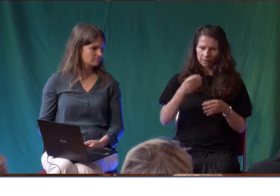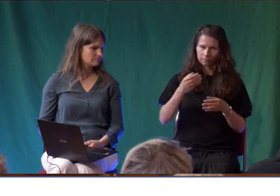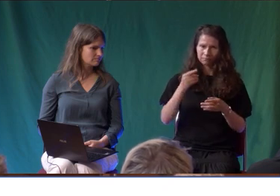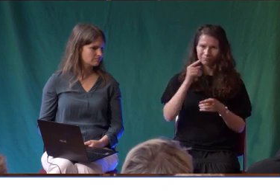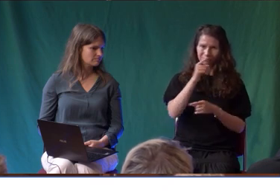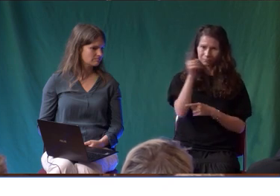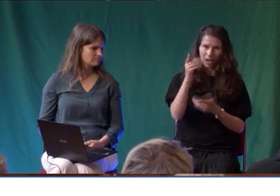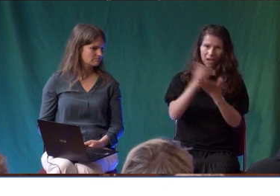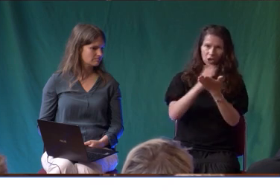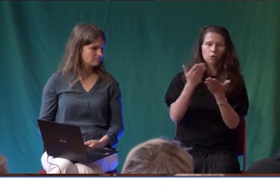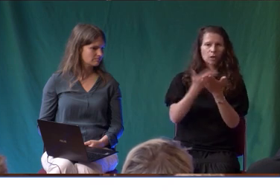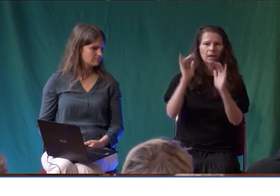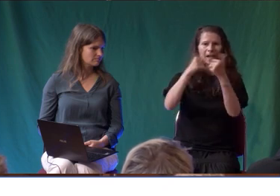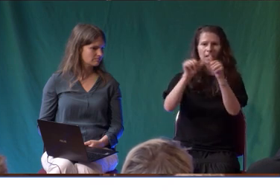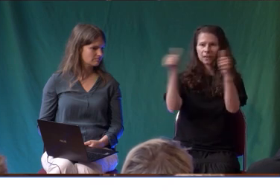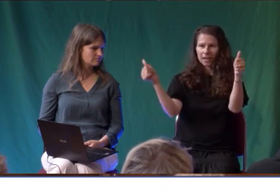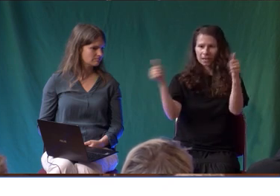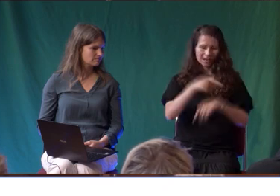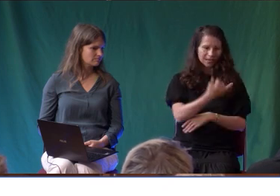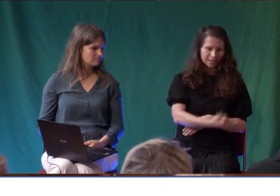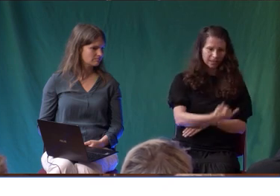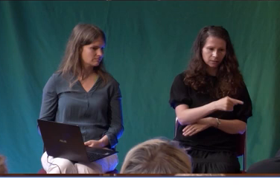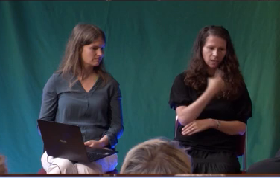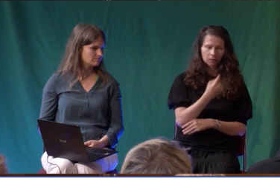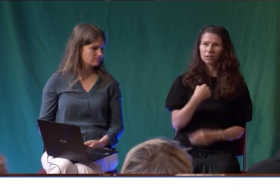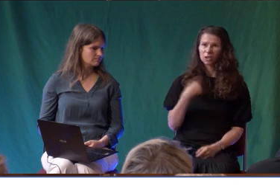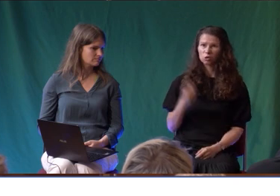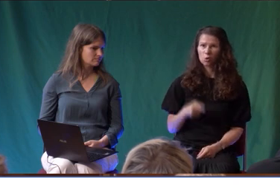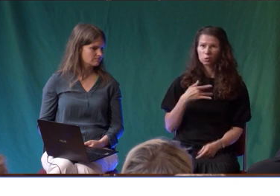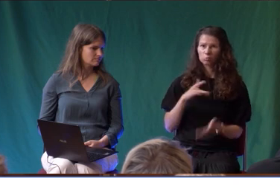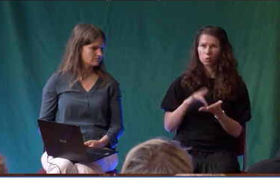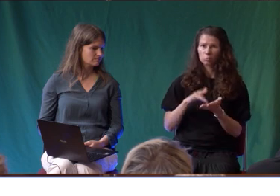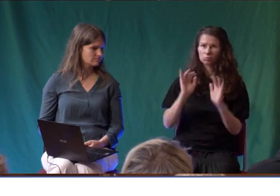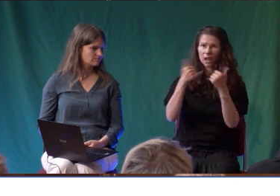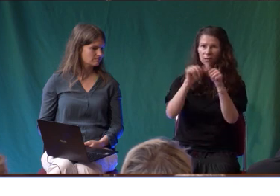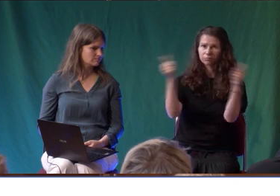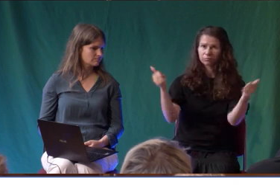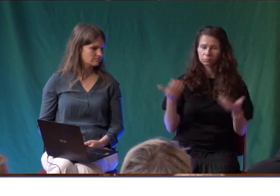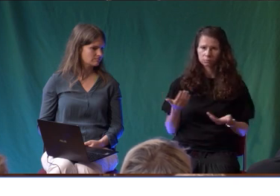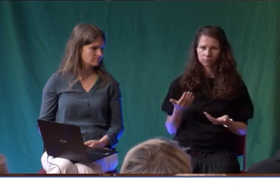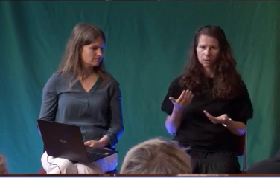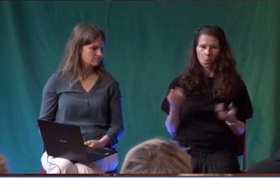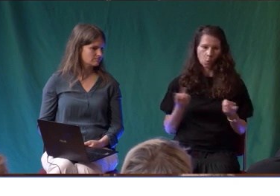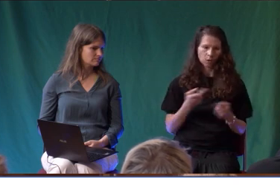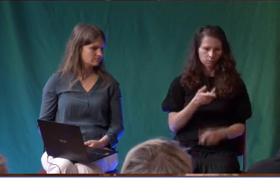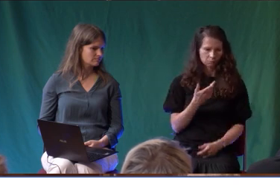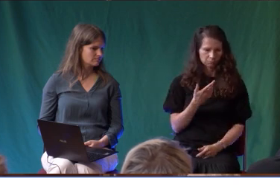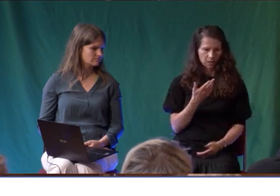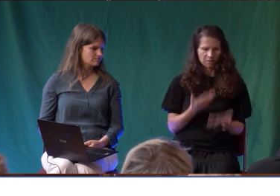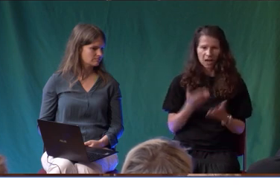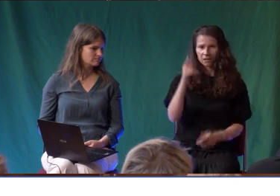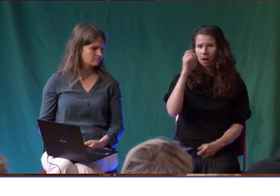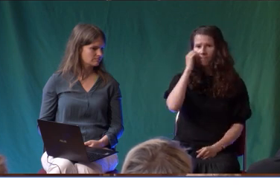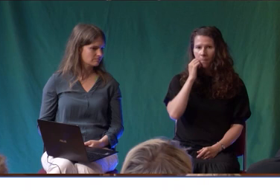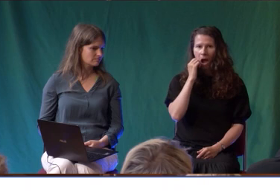sich trennen so ähnlich ist es eben auch wenn Eltern krank werden dass Kinder bis zum gewissen Alter immer überlegen bin ich schuld daran dass es meiner